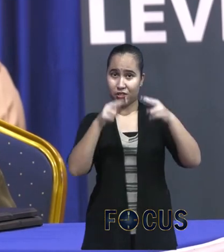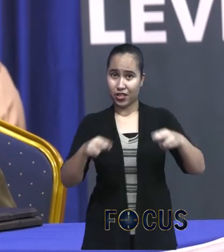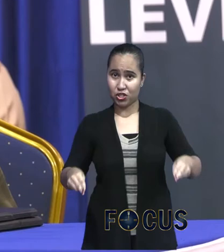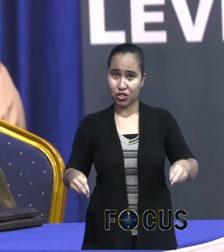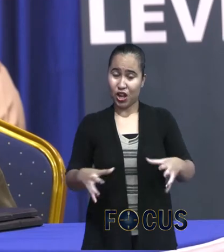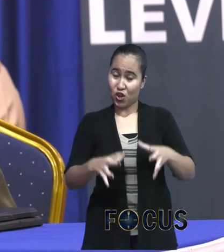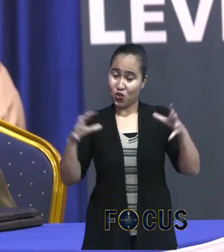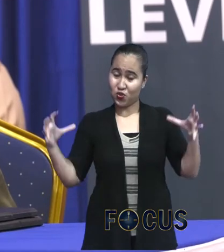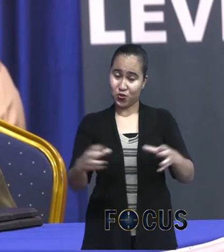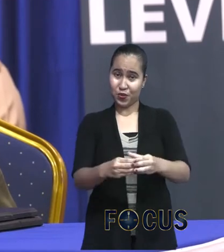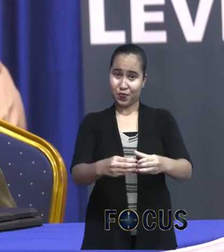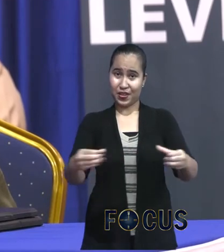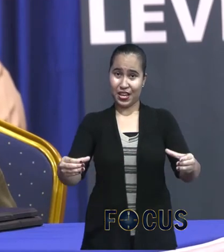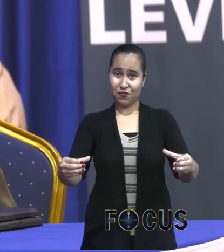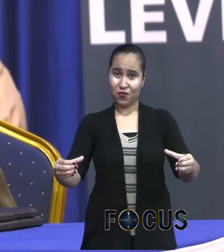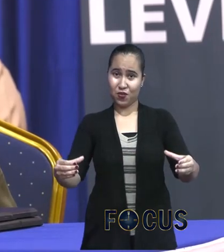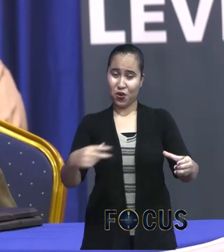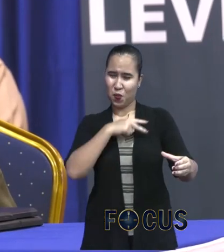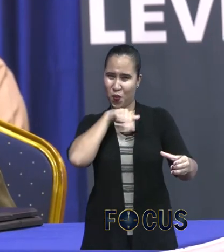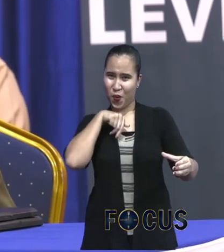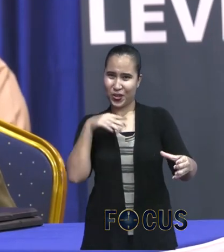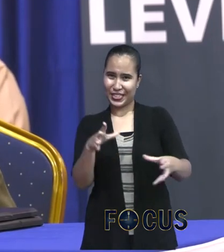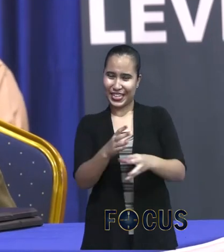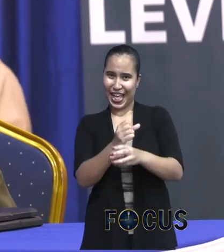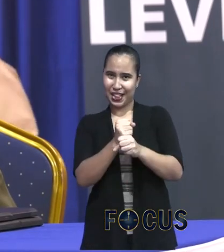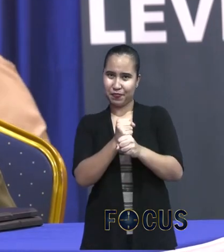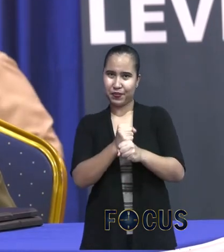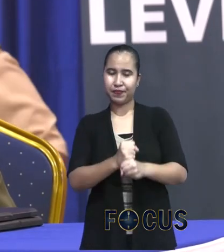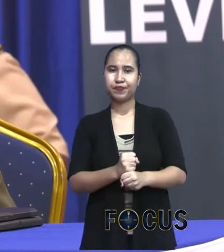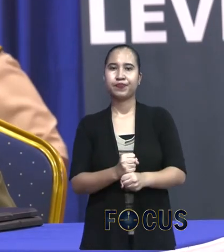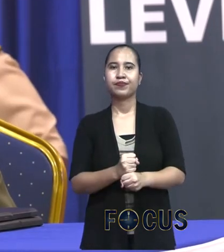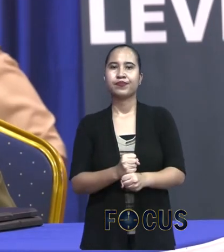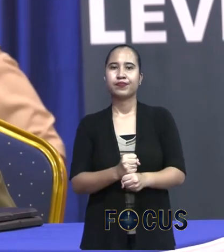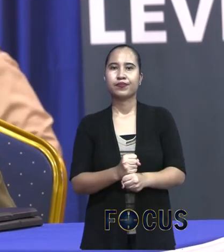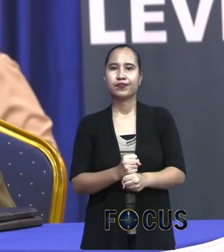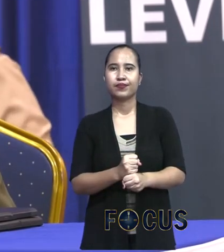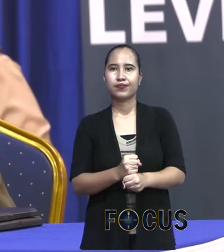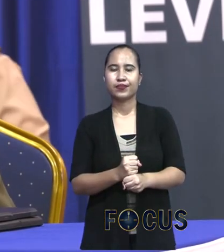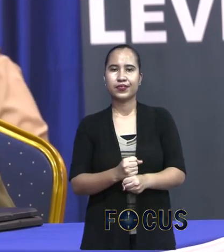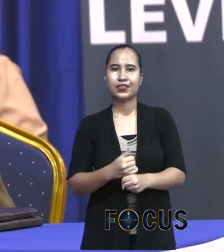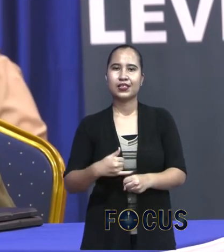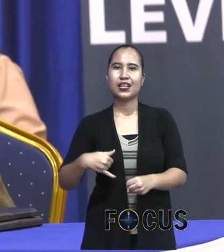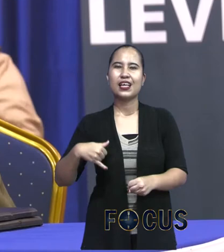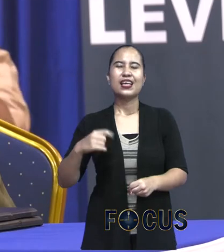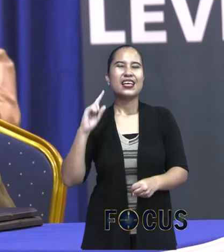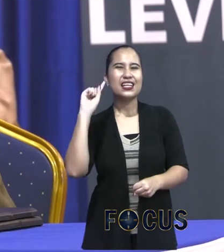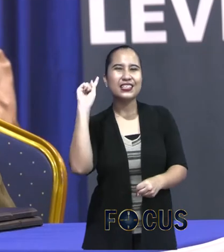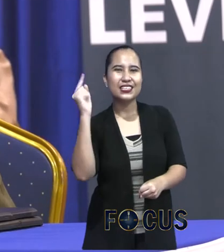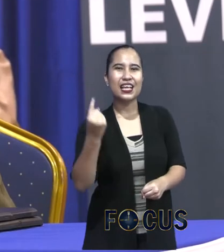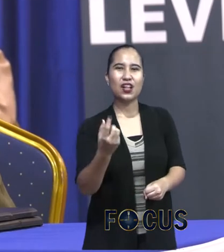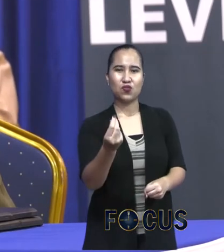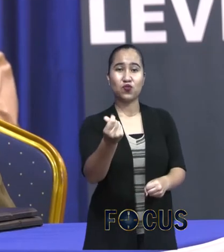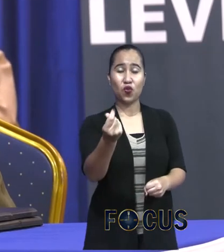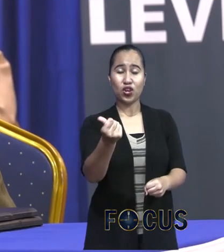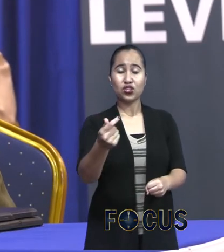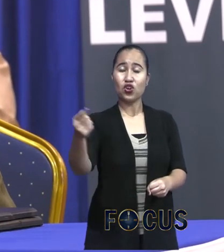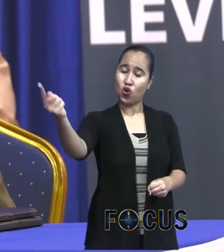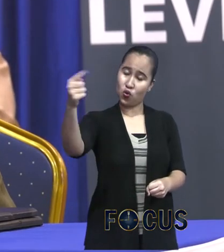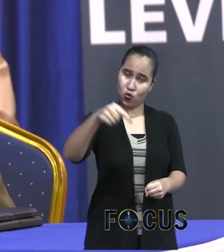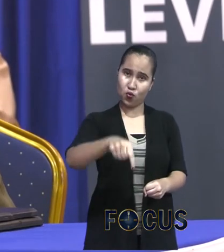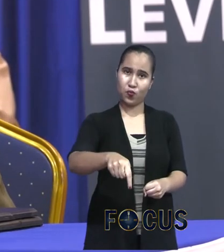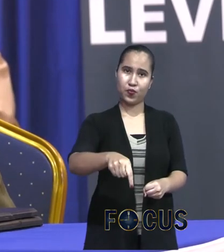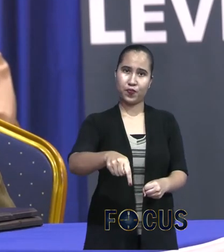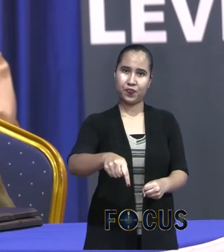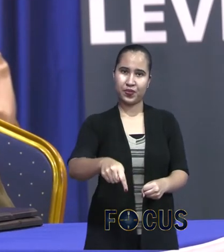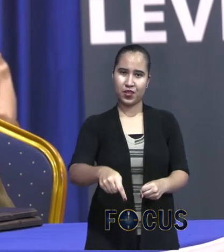helpen op dit pad. Heel snel zijn er fondsen vrijgemaakt.